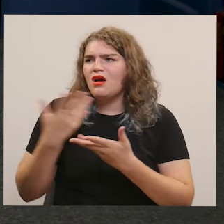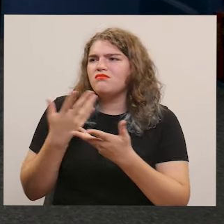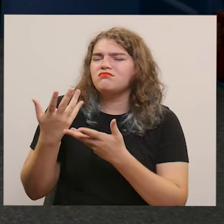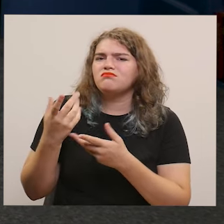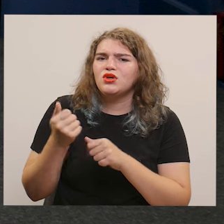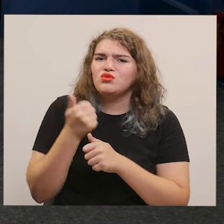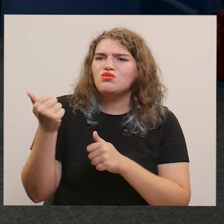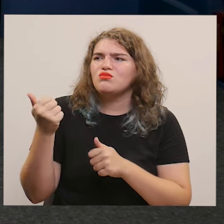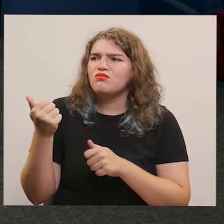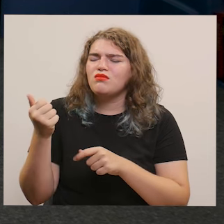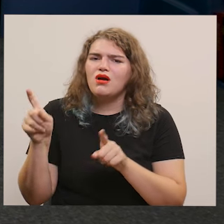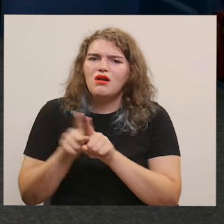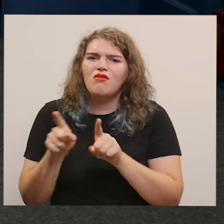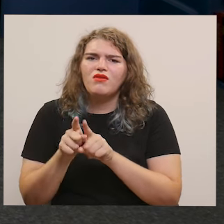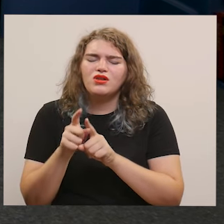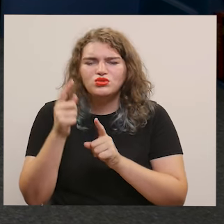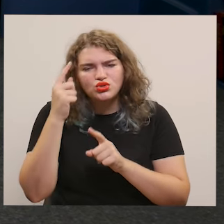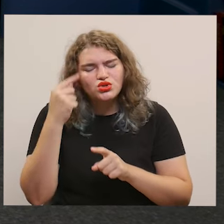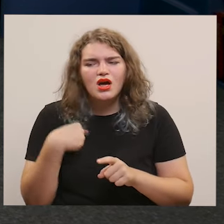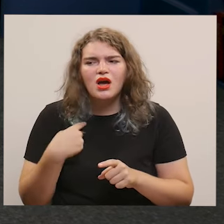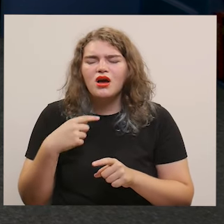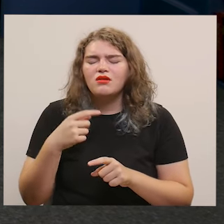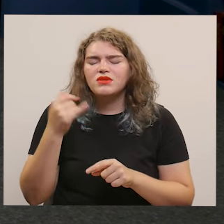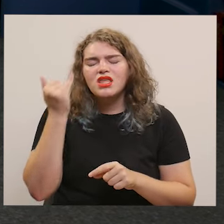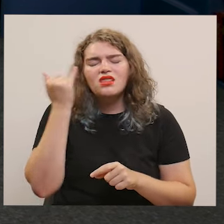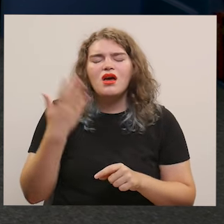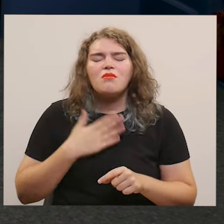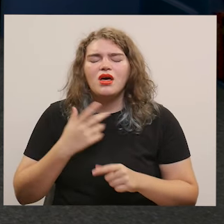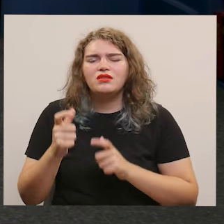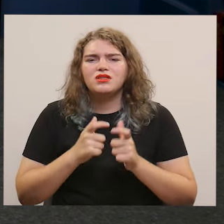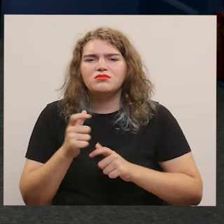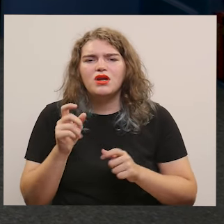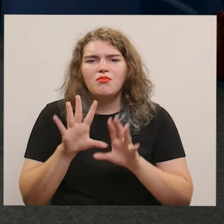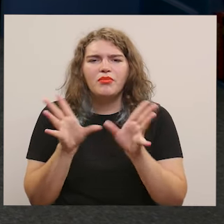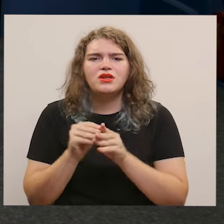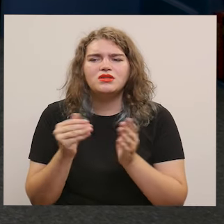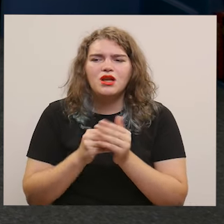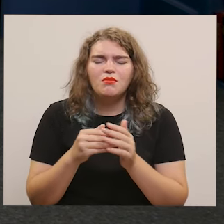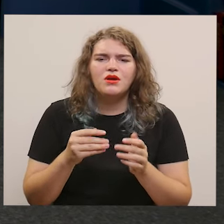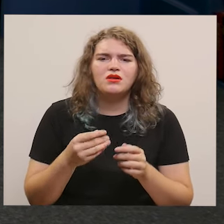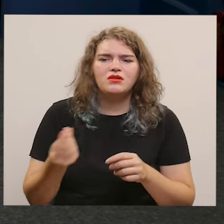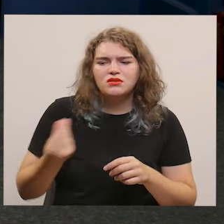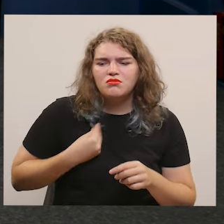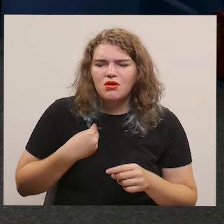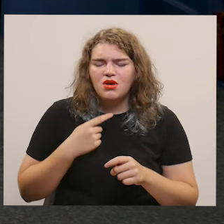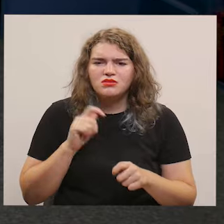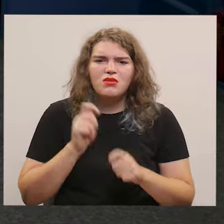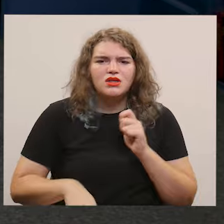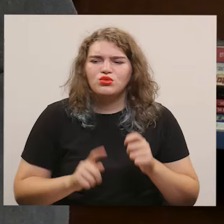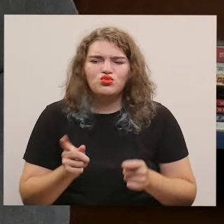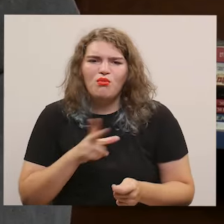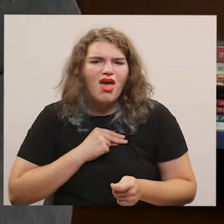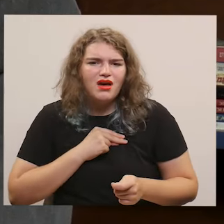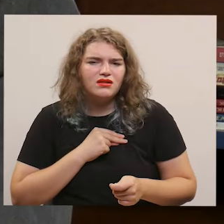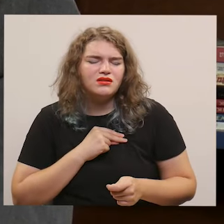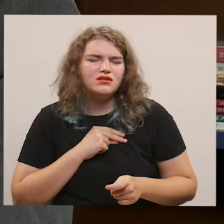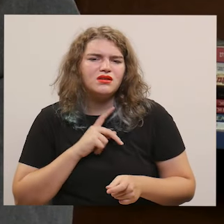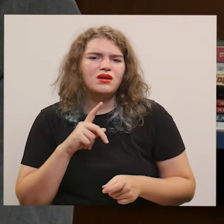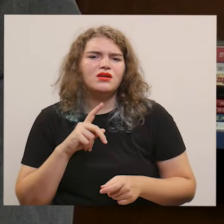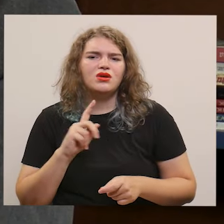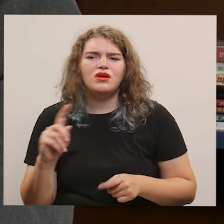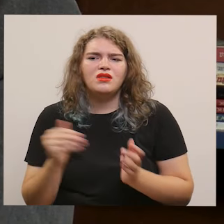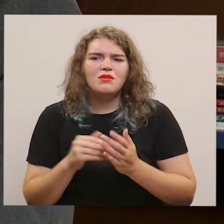la El decât așa cum știam că ideea ta de părinte exact. Era că trebuie să fii pedepsită. Că... Da, da, că nu meriți. Că trebuie